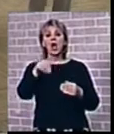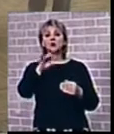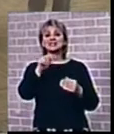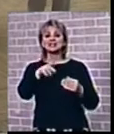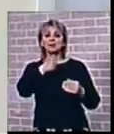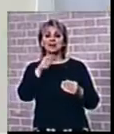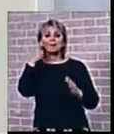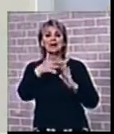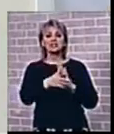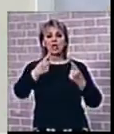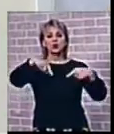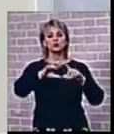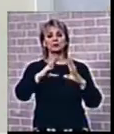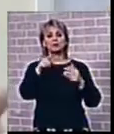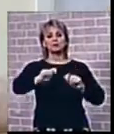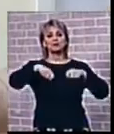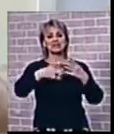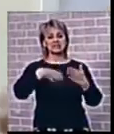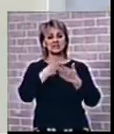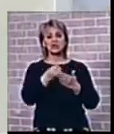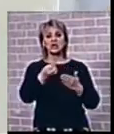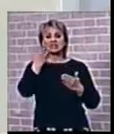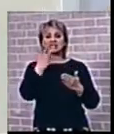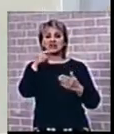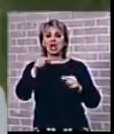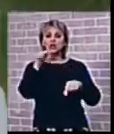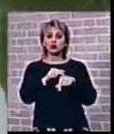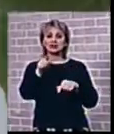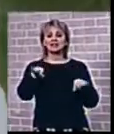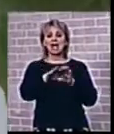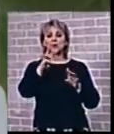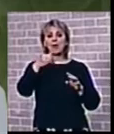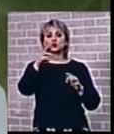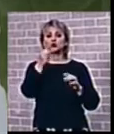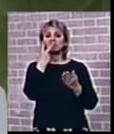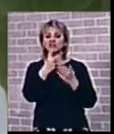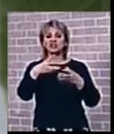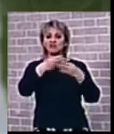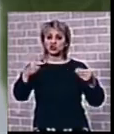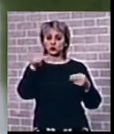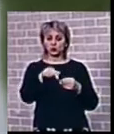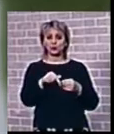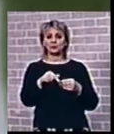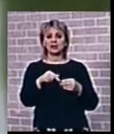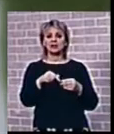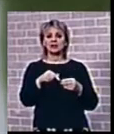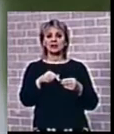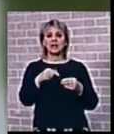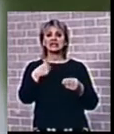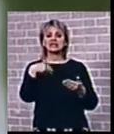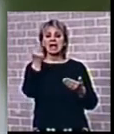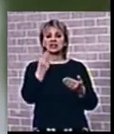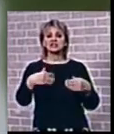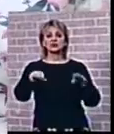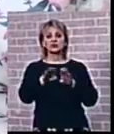понять окружающий мир и передать свое цветоощущение. Так Маша Глущенко видит весну. Я рисовала вот